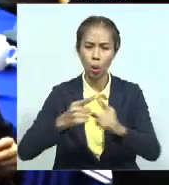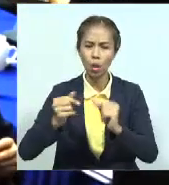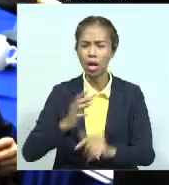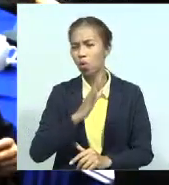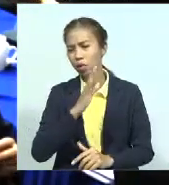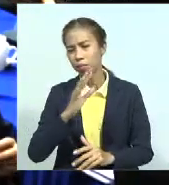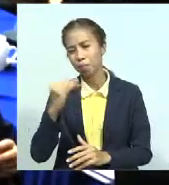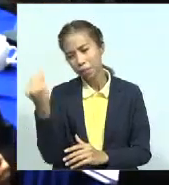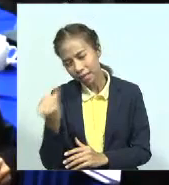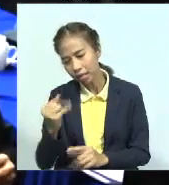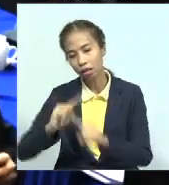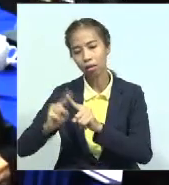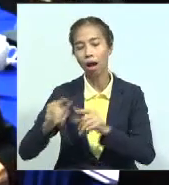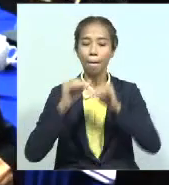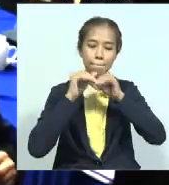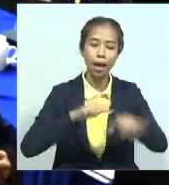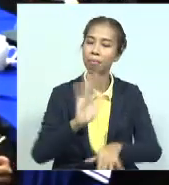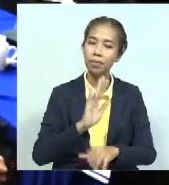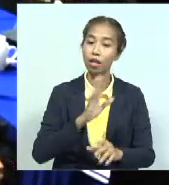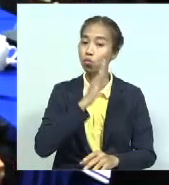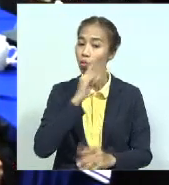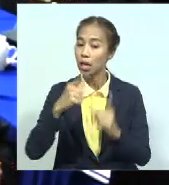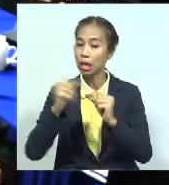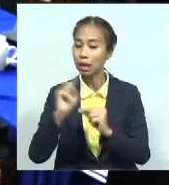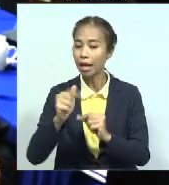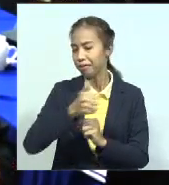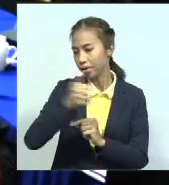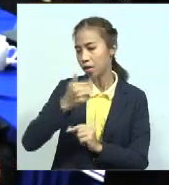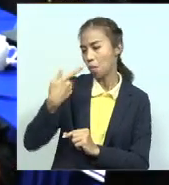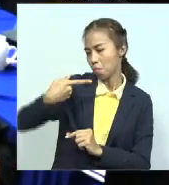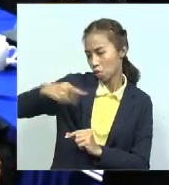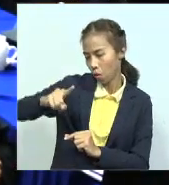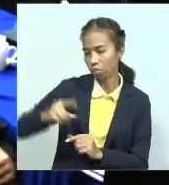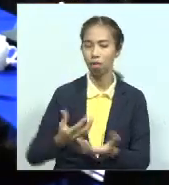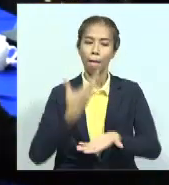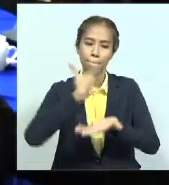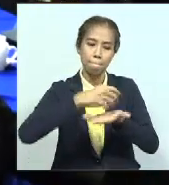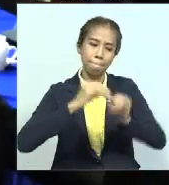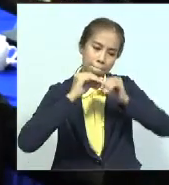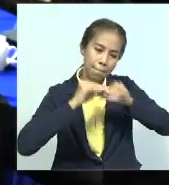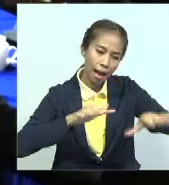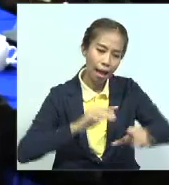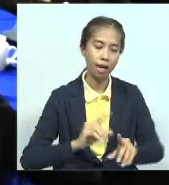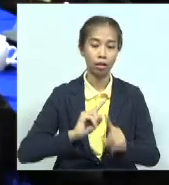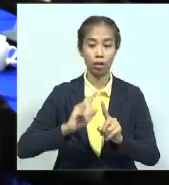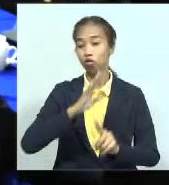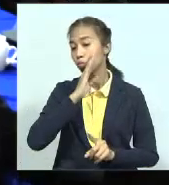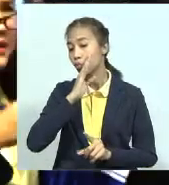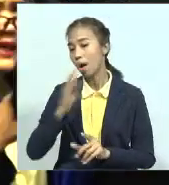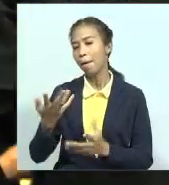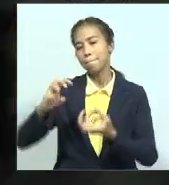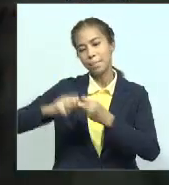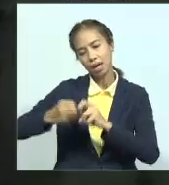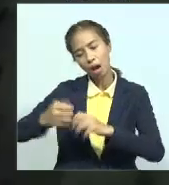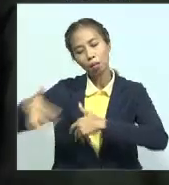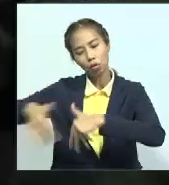ปเรื่องอะไรที่เป็นประโยชน์ประชาชนควรจะได้รับรู้ก็นำเสนอเรื่องอะไรที่เป็นความทุกข์ยากเดือดร้อนของประชาชนเป็นการสื่อสารสองทางเนี่ย